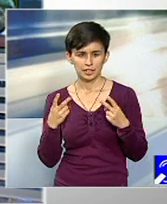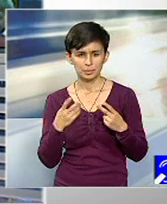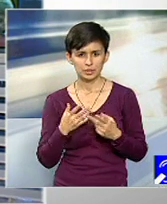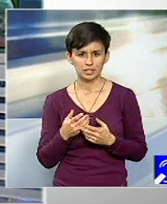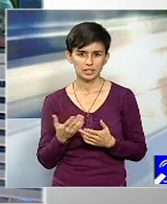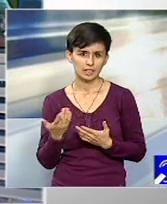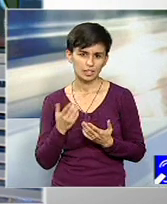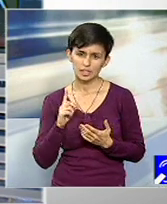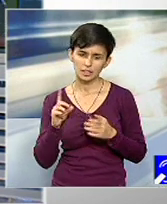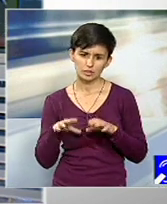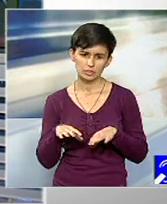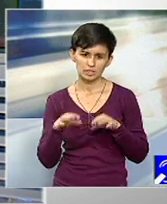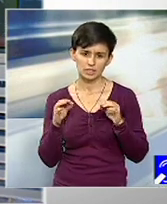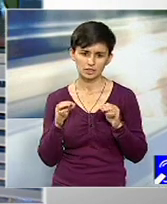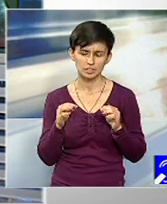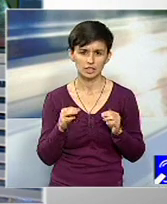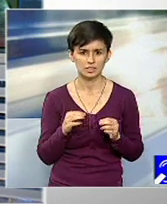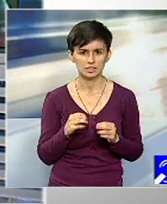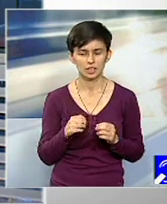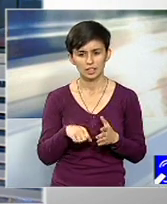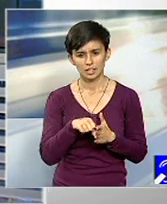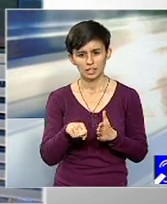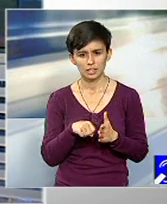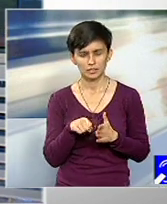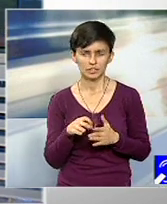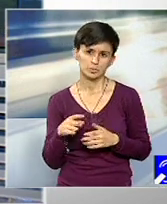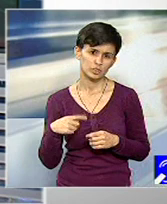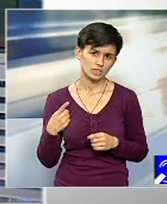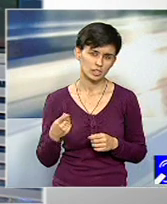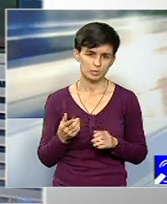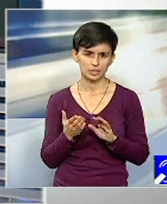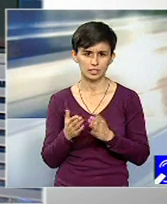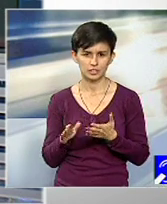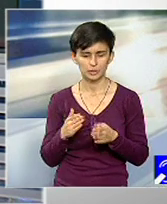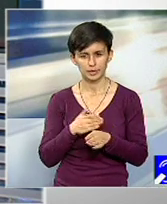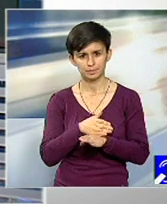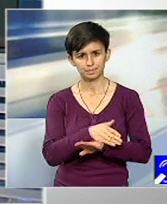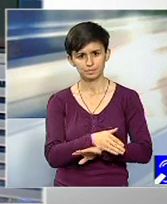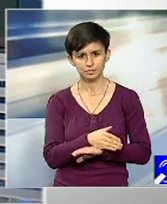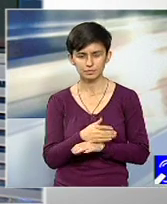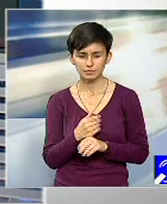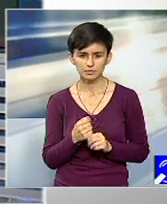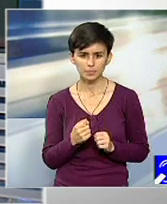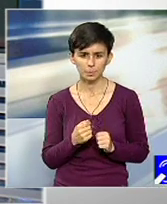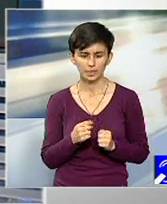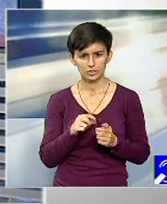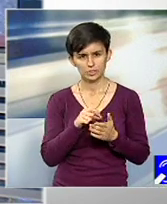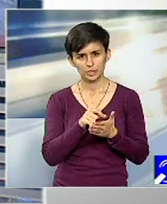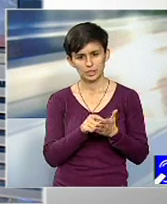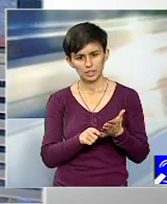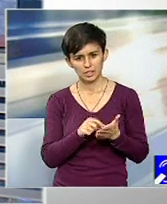în coloana sonoră a unui film, a filmului respectiv și după aceea începem să introducem, descrierea. Mai